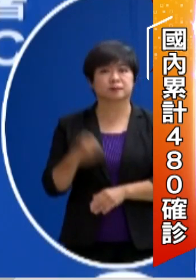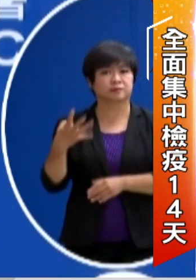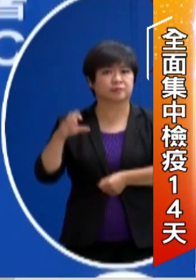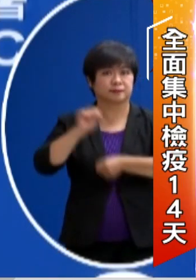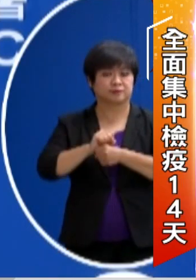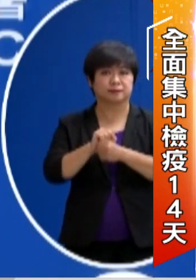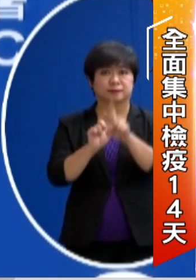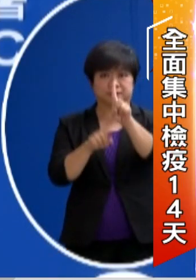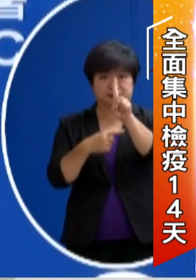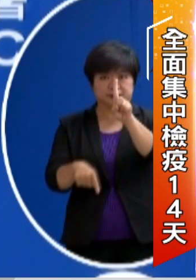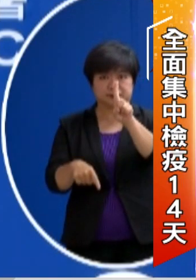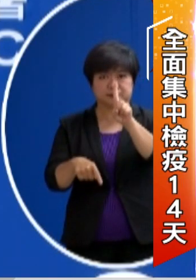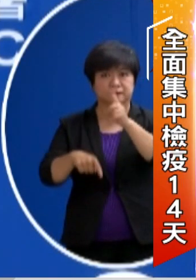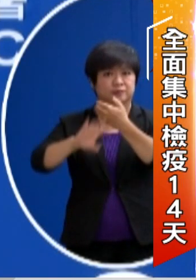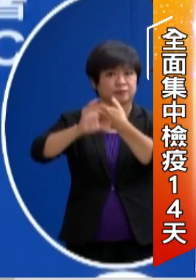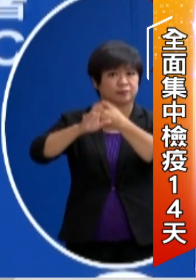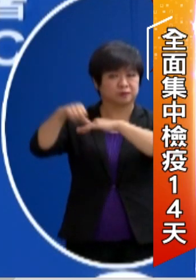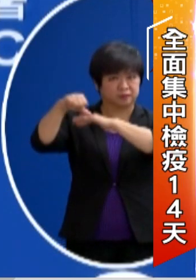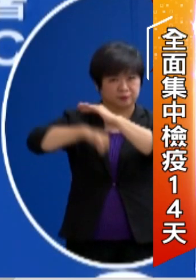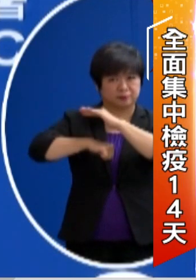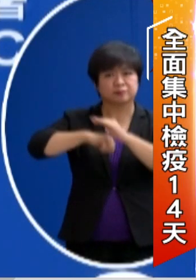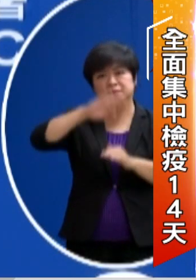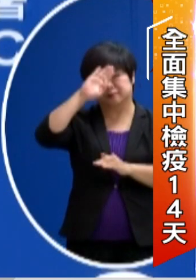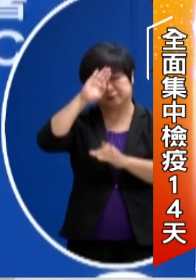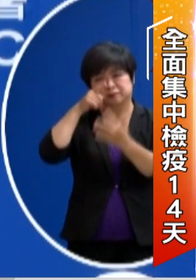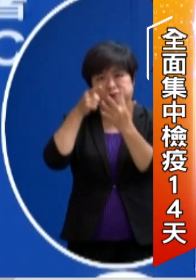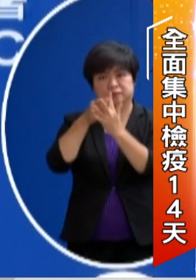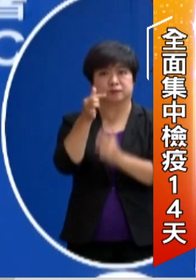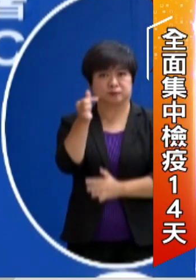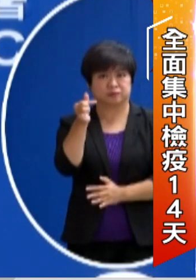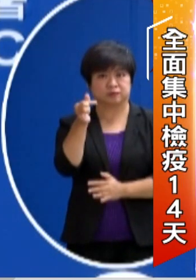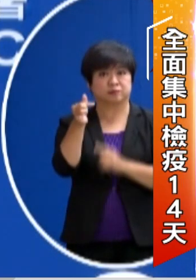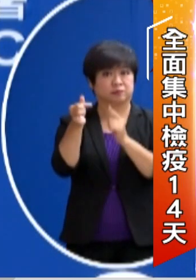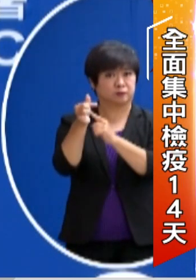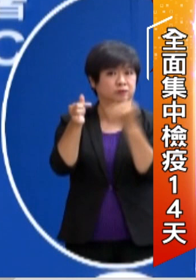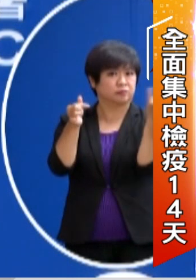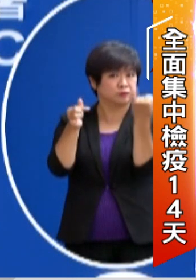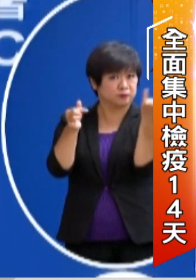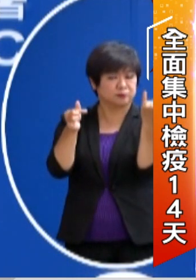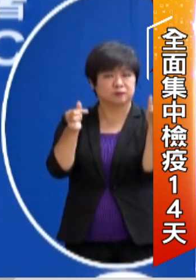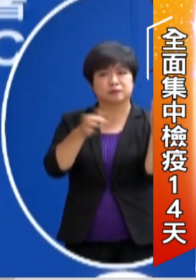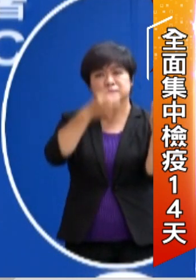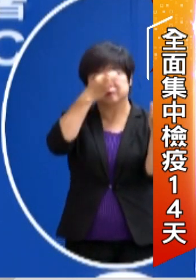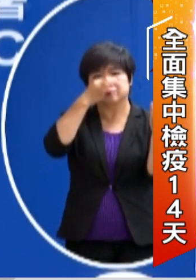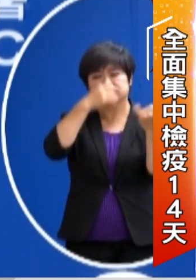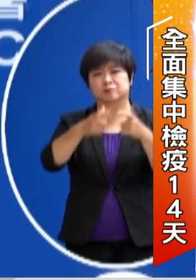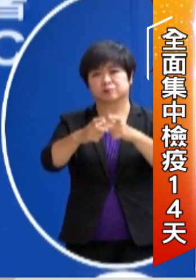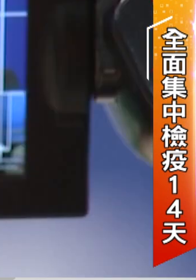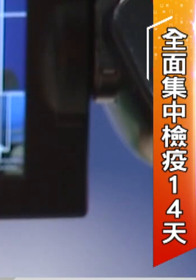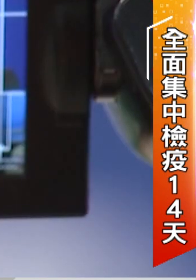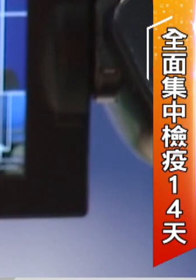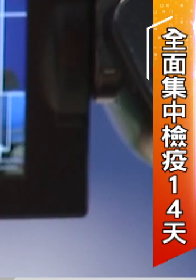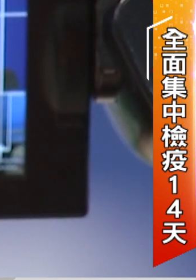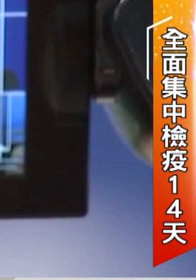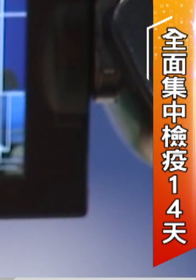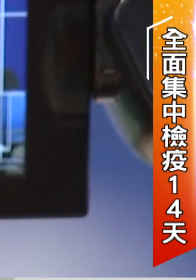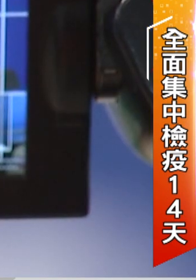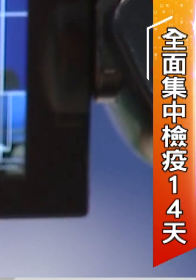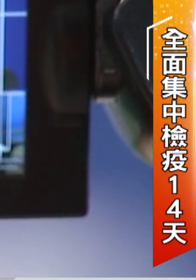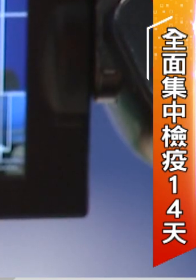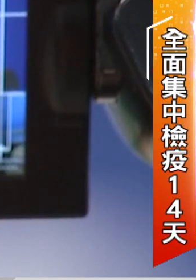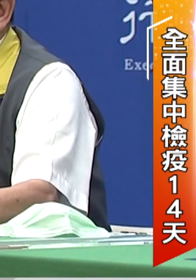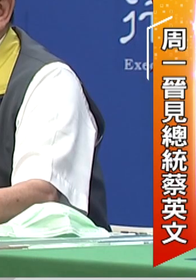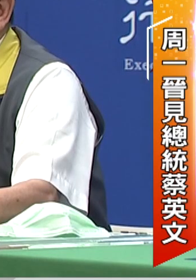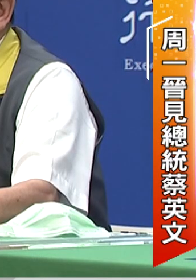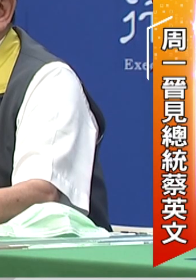新增一例境外移入的案例那位女性自菲律宾返国确诊。 指挥官陈时中